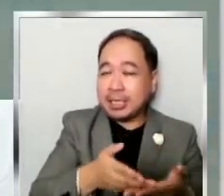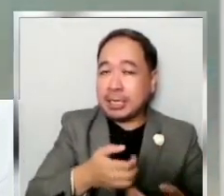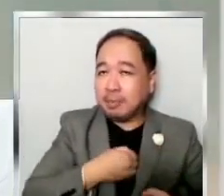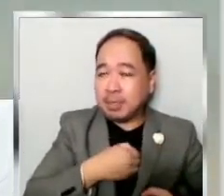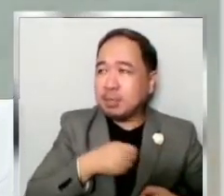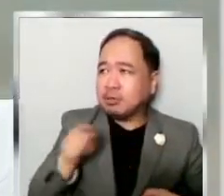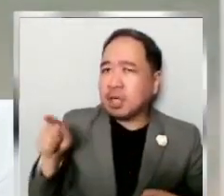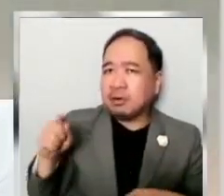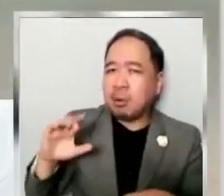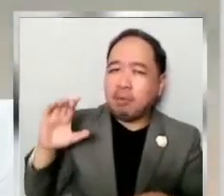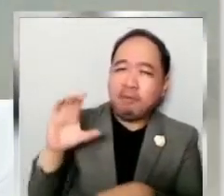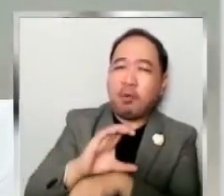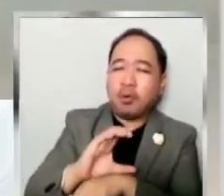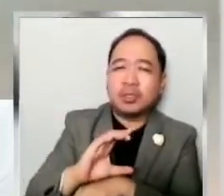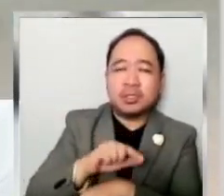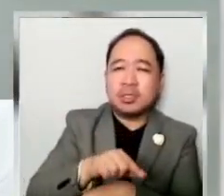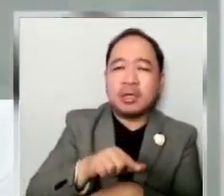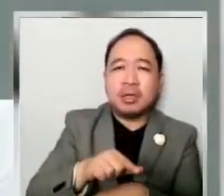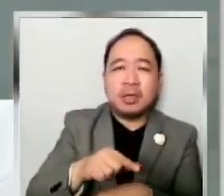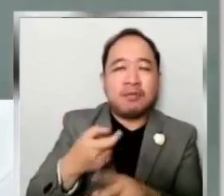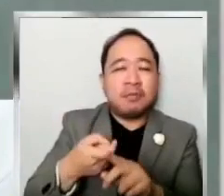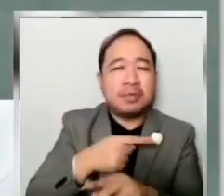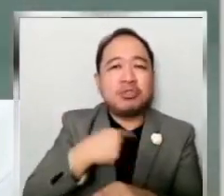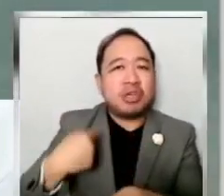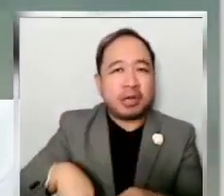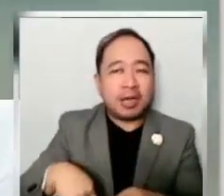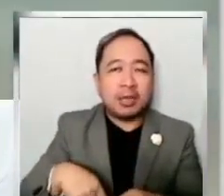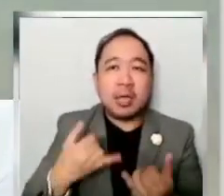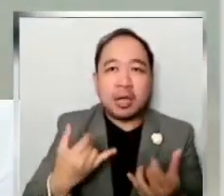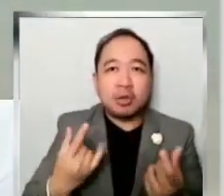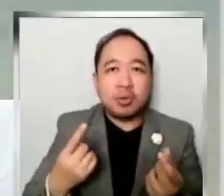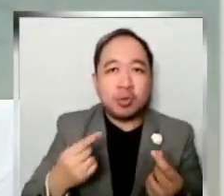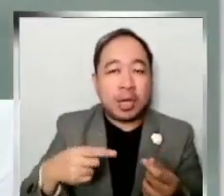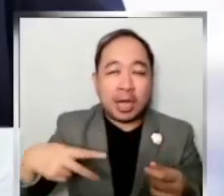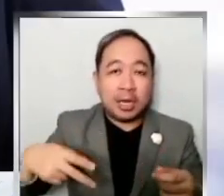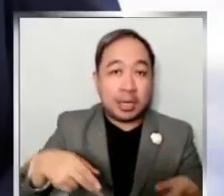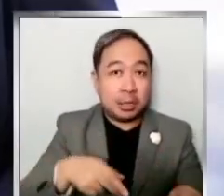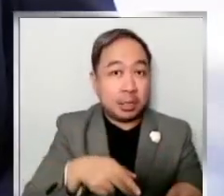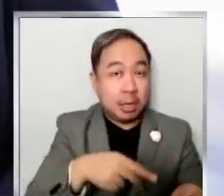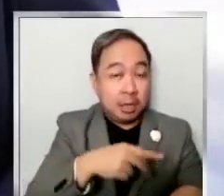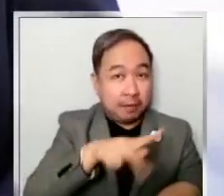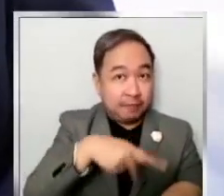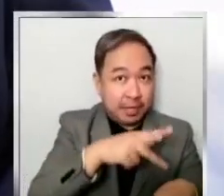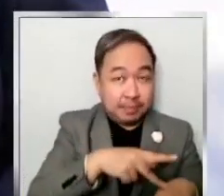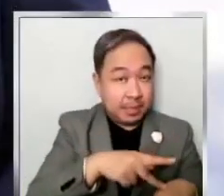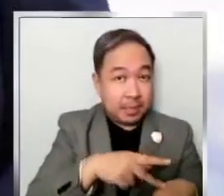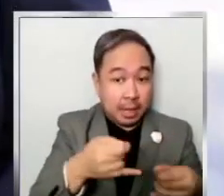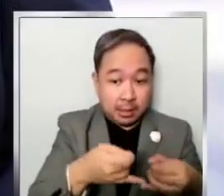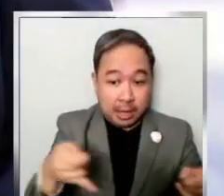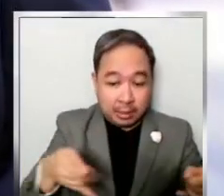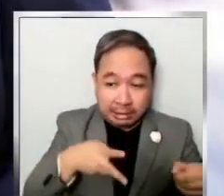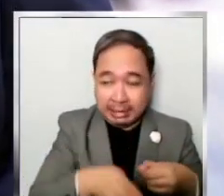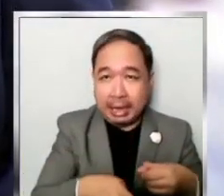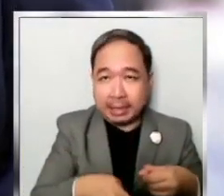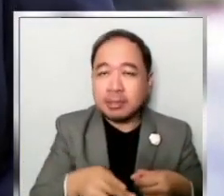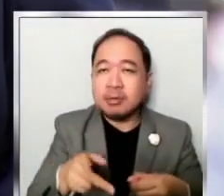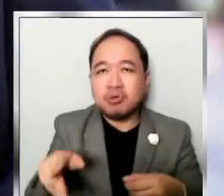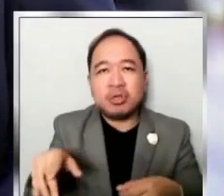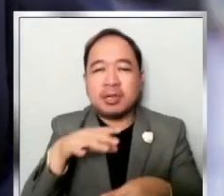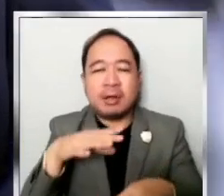Guard na pinutol pa umano ang taling panghila nila sa debris. Hanggang nitong November 22, umaabot